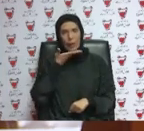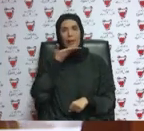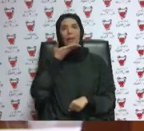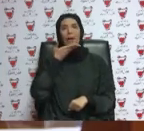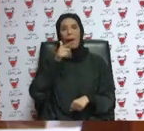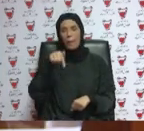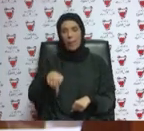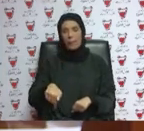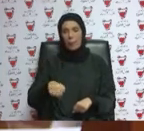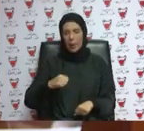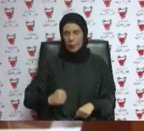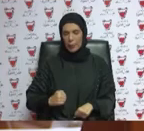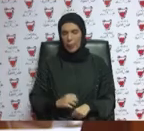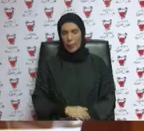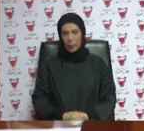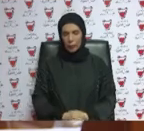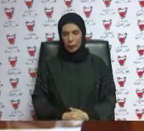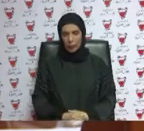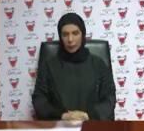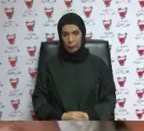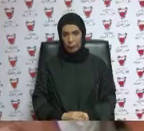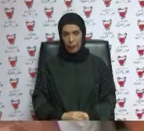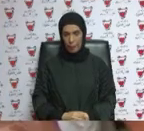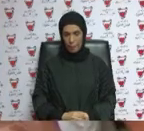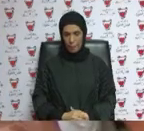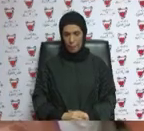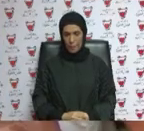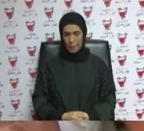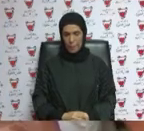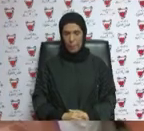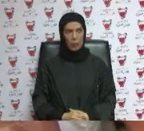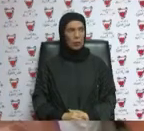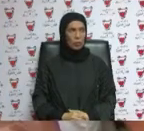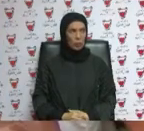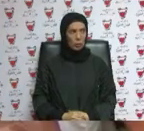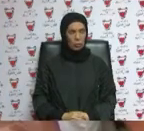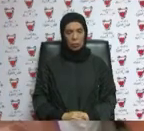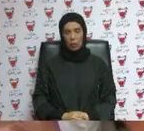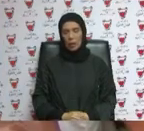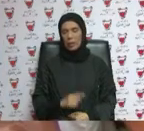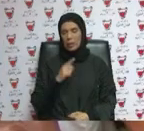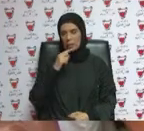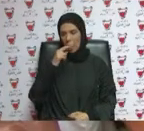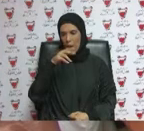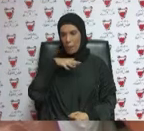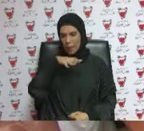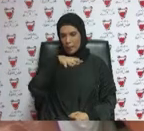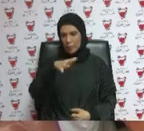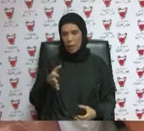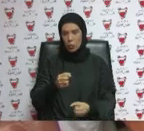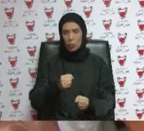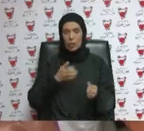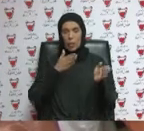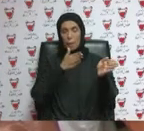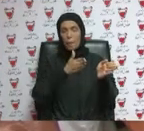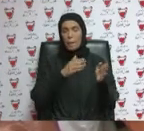هذا البلد. طبعا وهو متمثل في قول سيدنا رسول الله عليه أفضل الصلاة والسلام